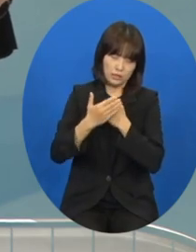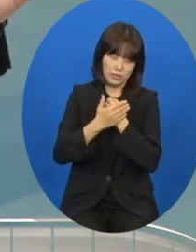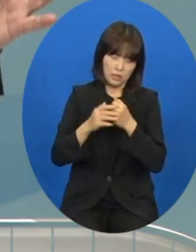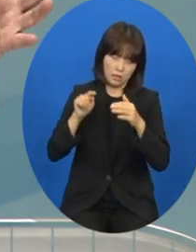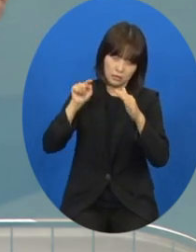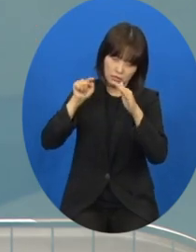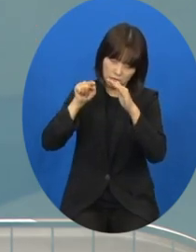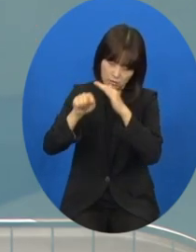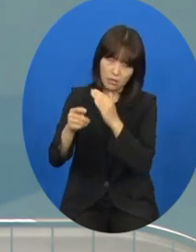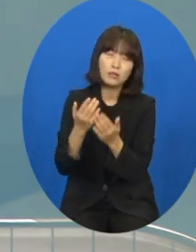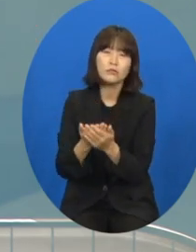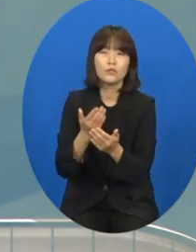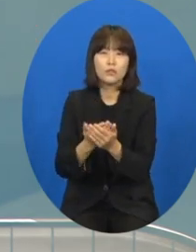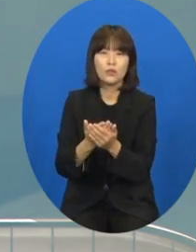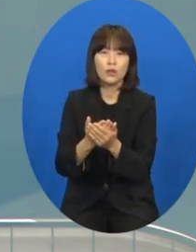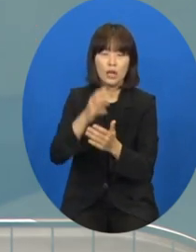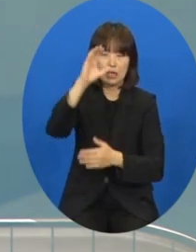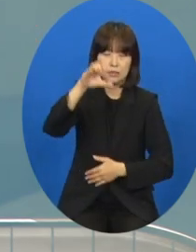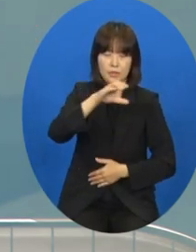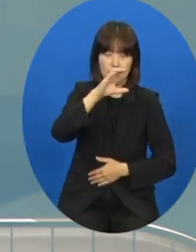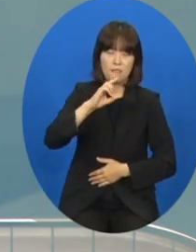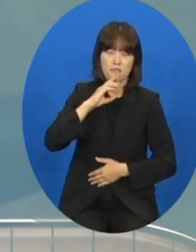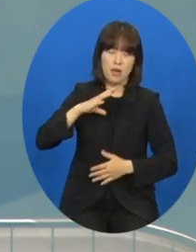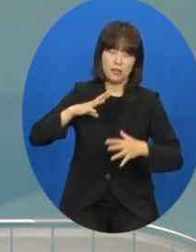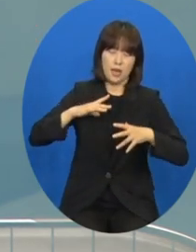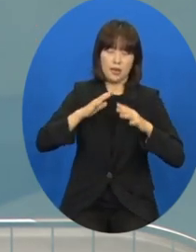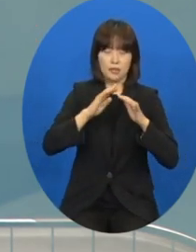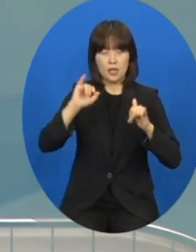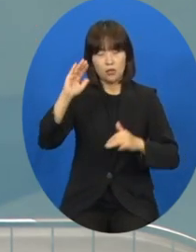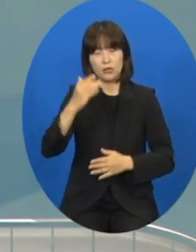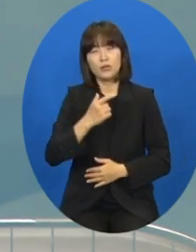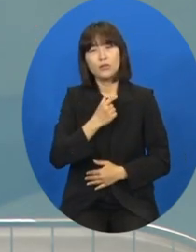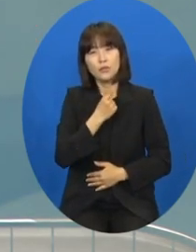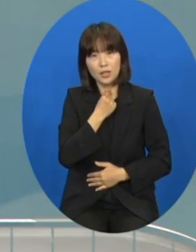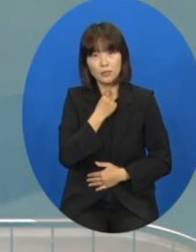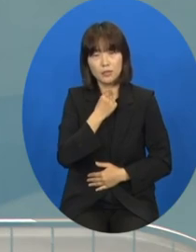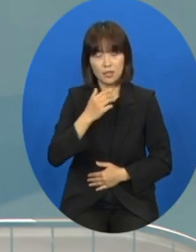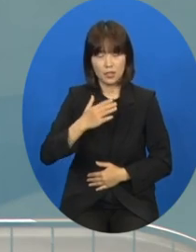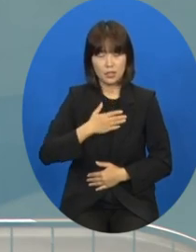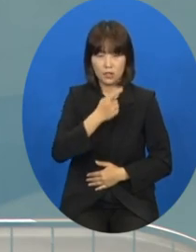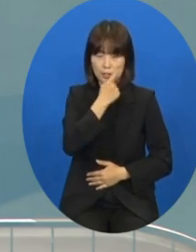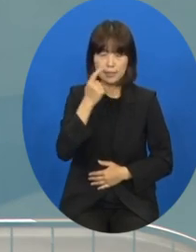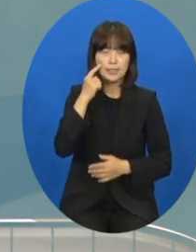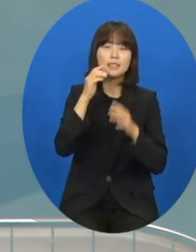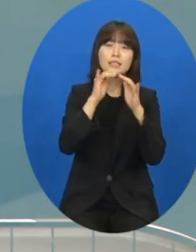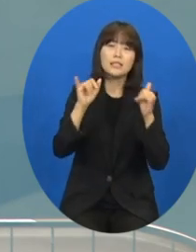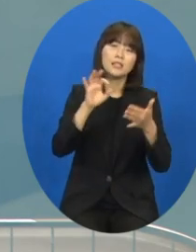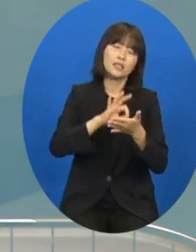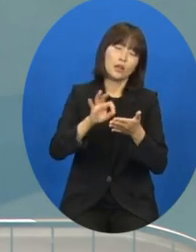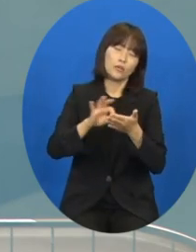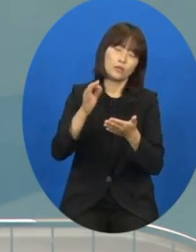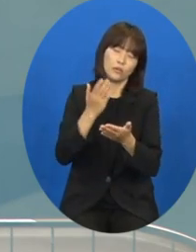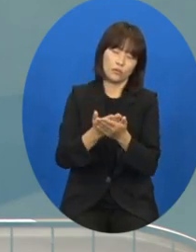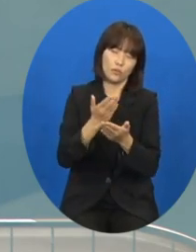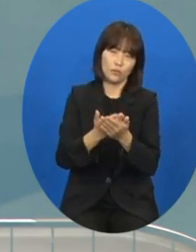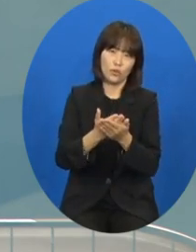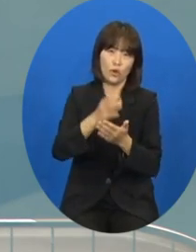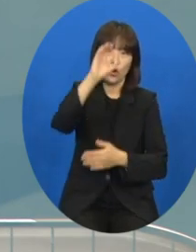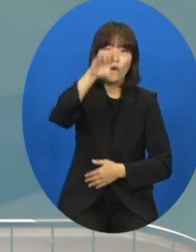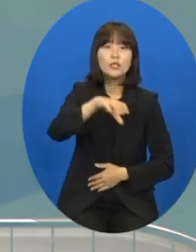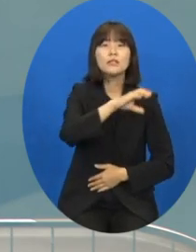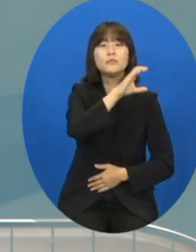바랍니다. 제게 십자가만 자랑하는 자가 되기 원합니다. 저를 증인으로 사용해주세요.